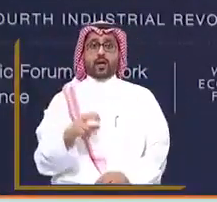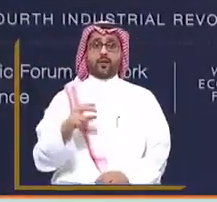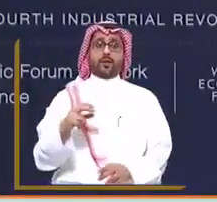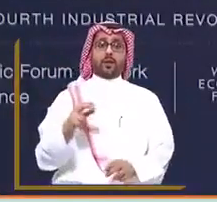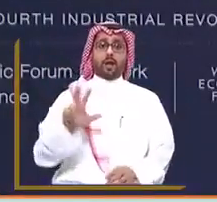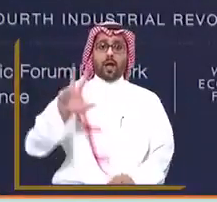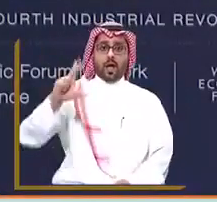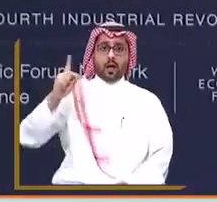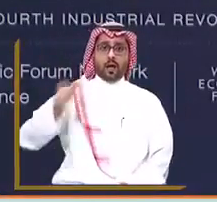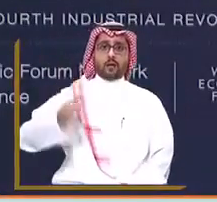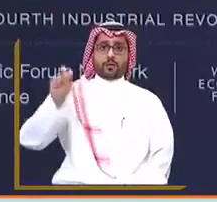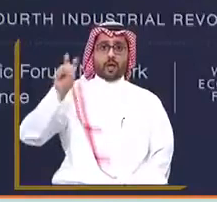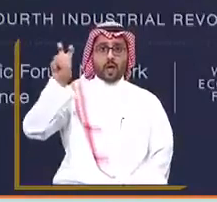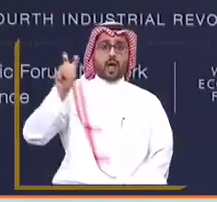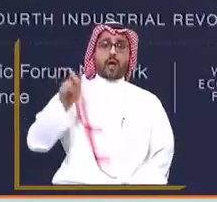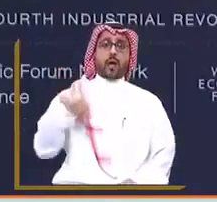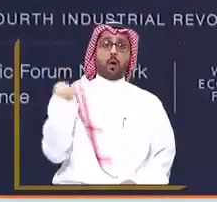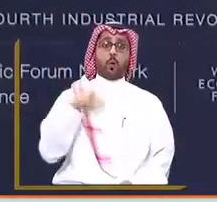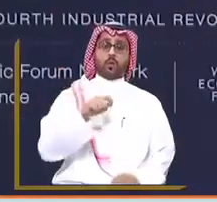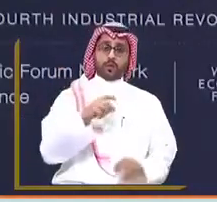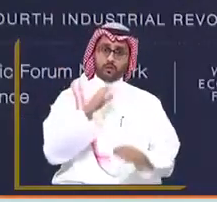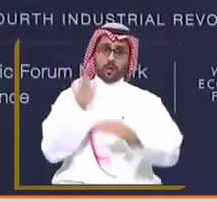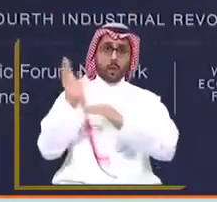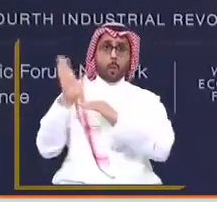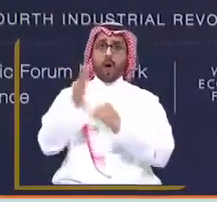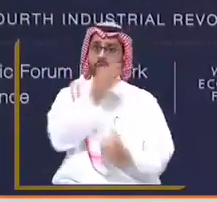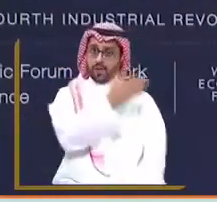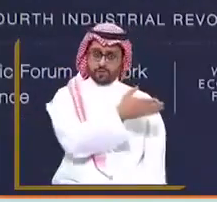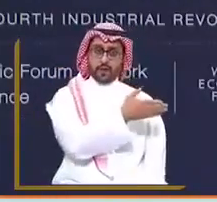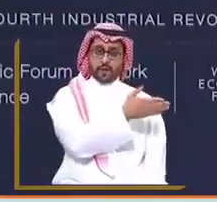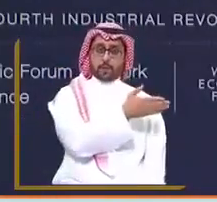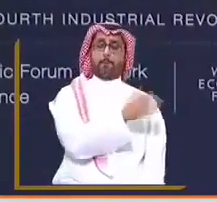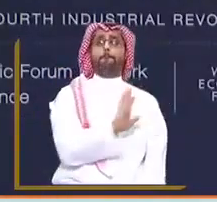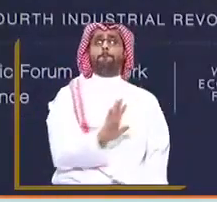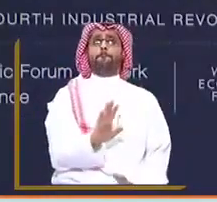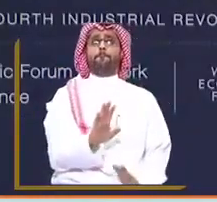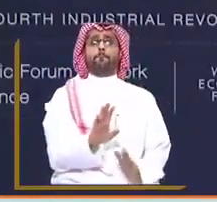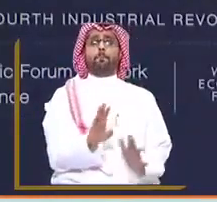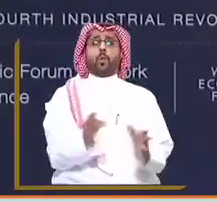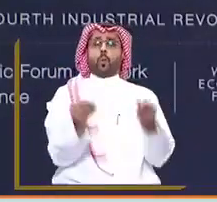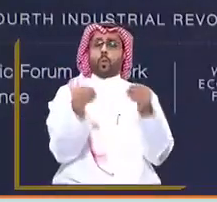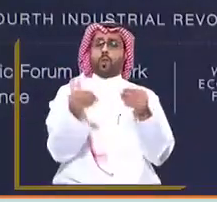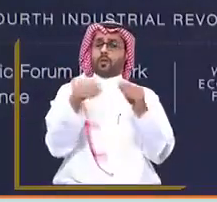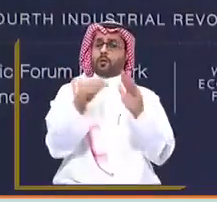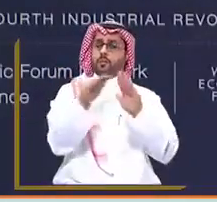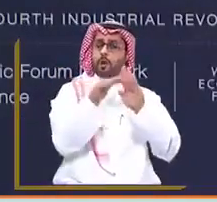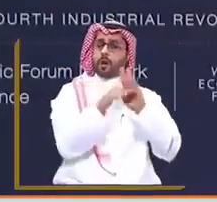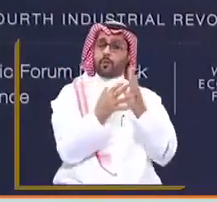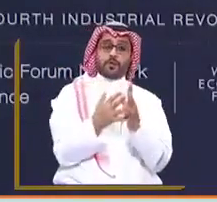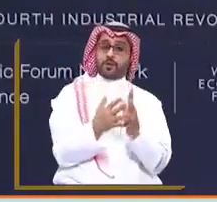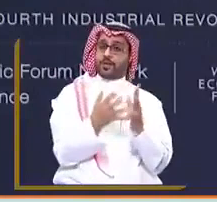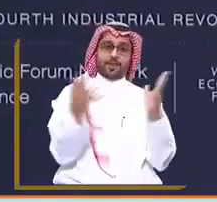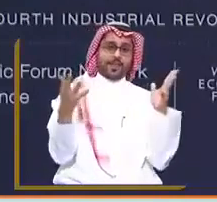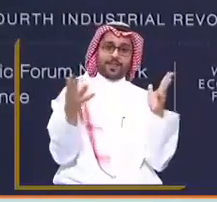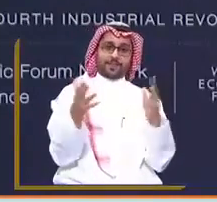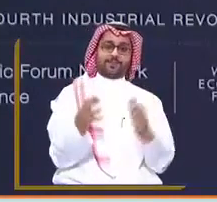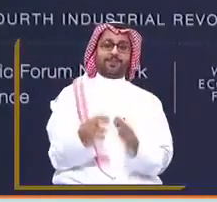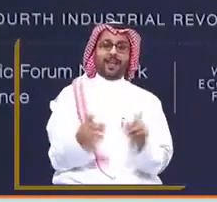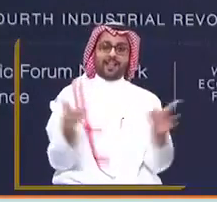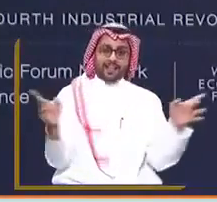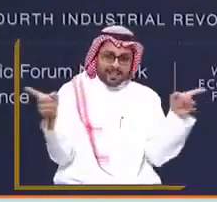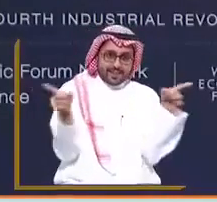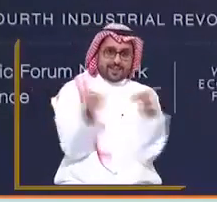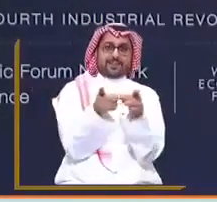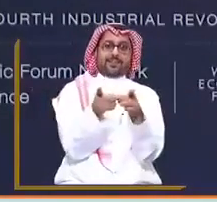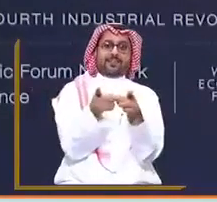يتحدث من خلالها عن ما يتعلق بقطاع الطاقة ودعمه للثورة الصناعية الرابعة. هذا كان بشكل